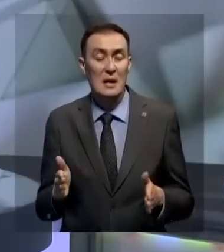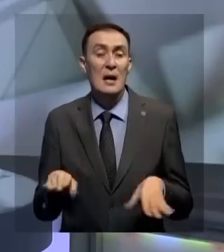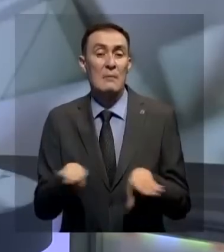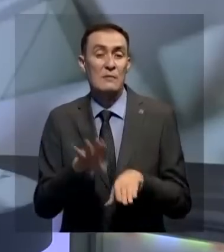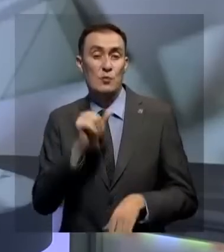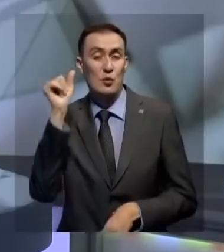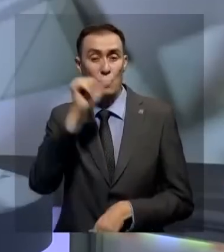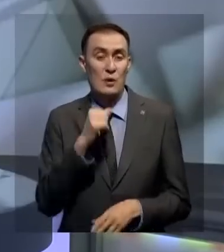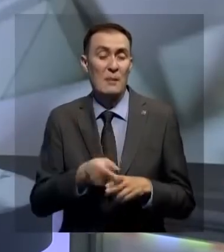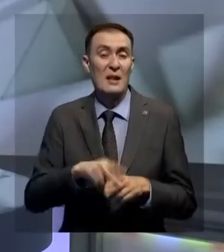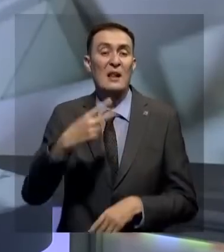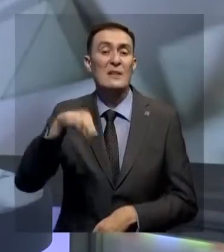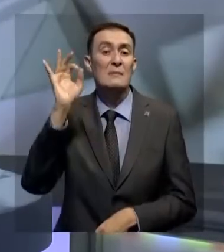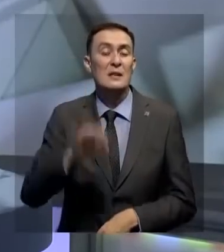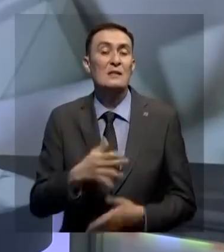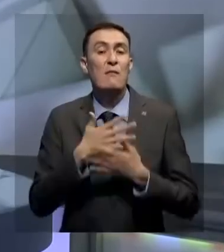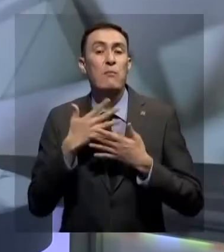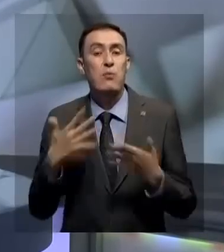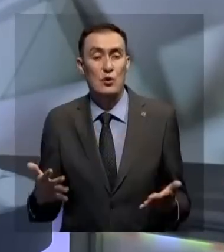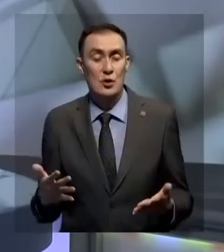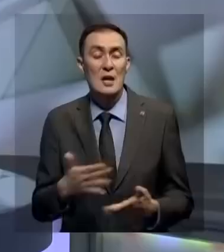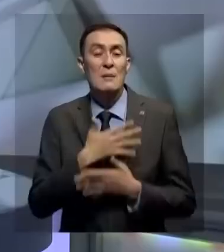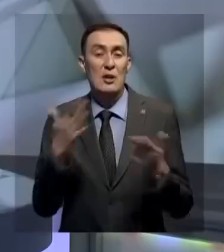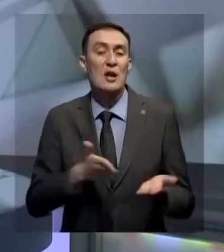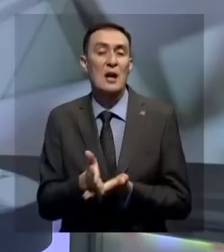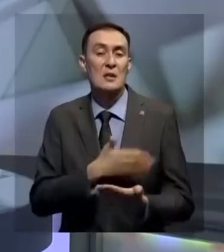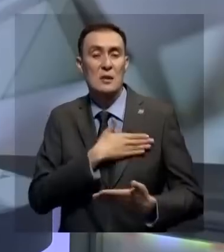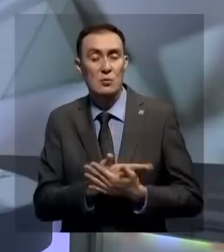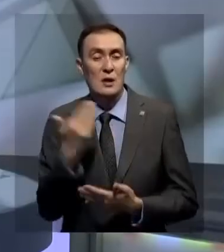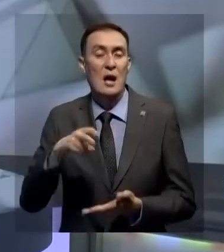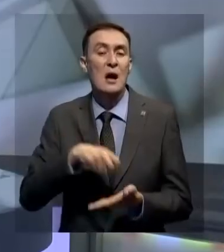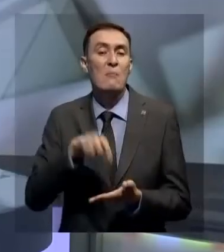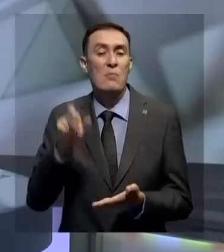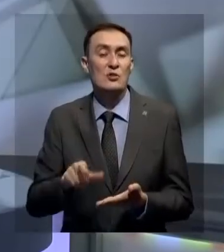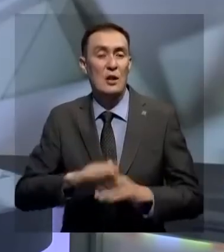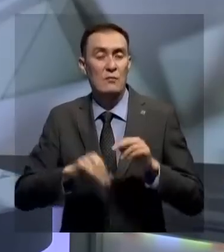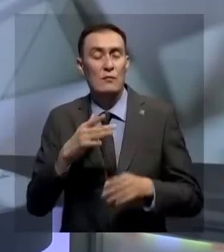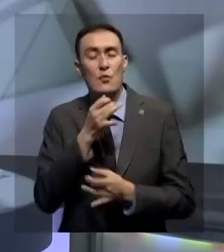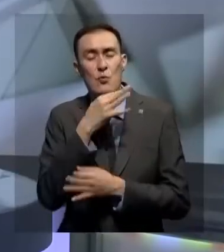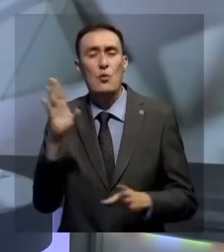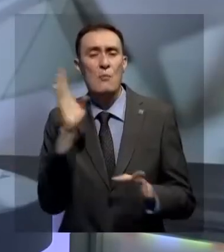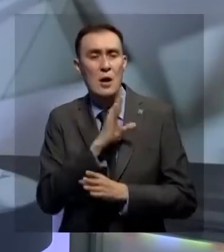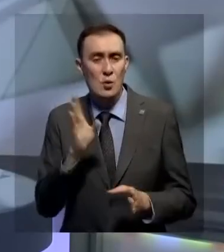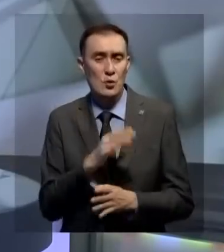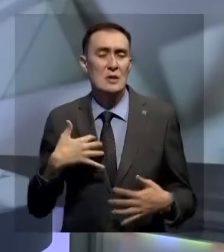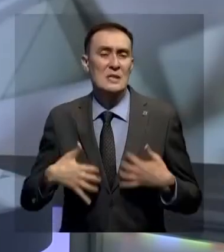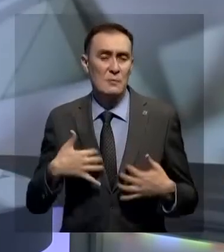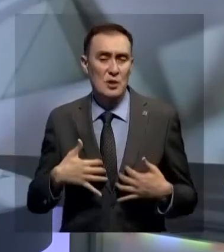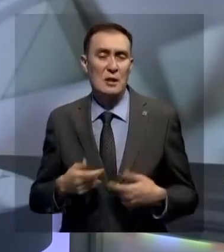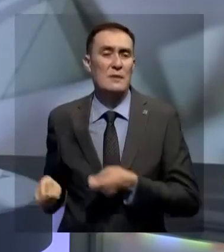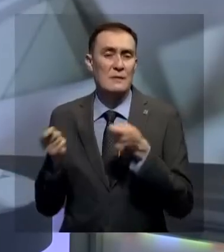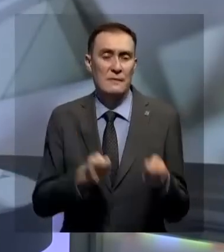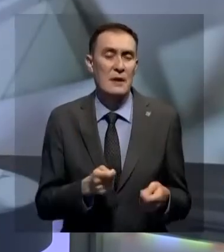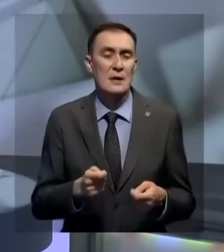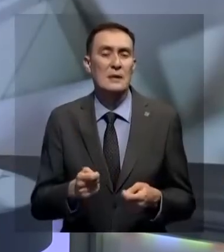сравнении с прошлым годом это на 20% больше. И большая заслуга в этом почтальонов, которые в любую погоду спешат к адресатам